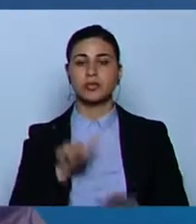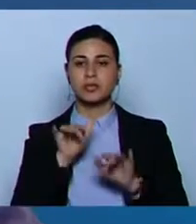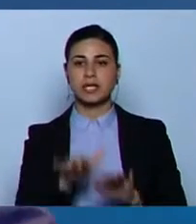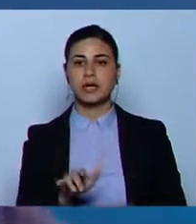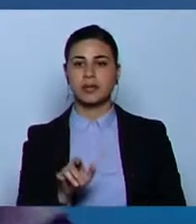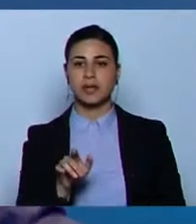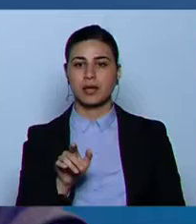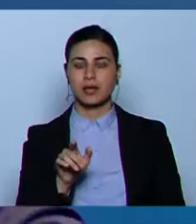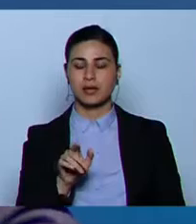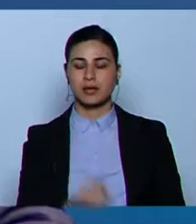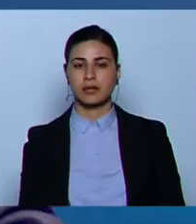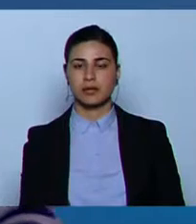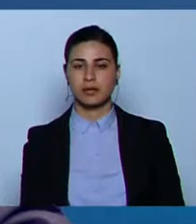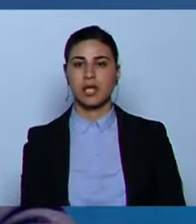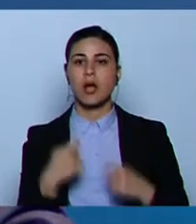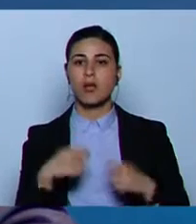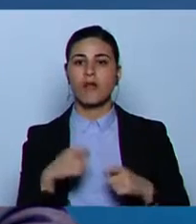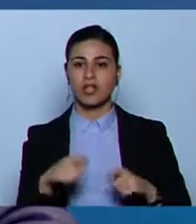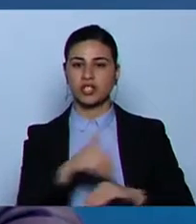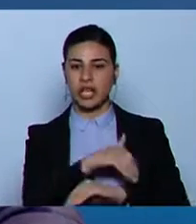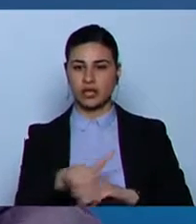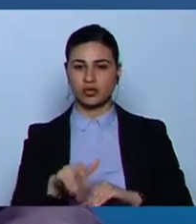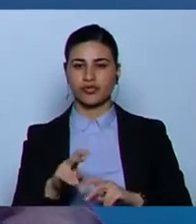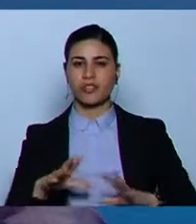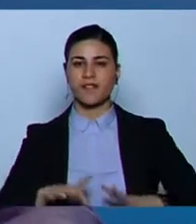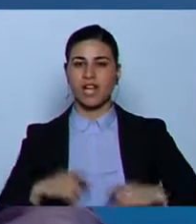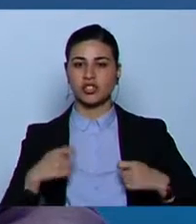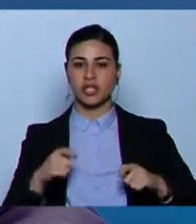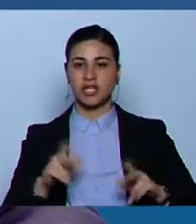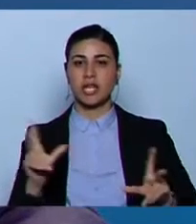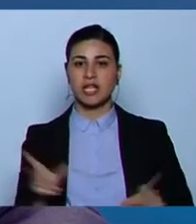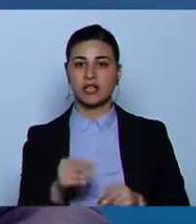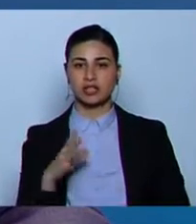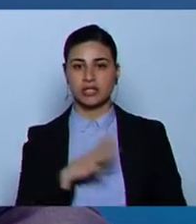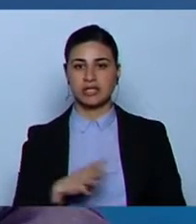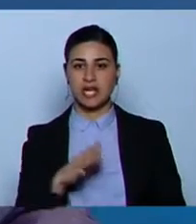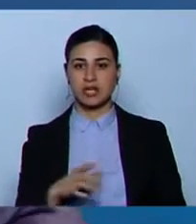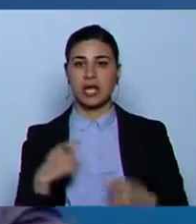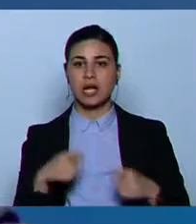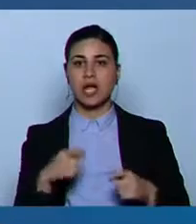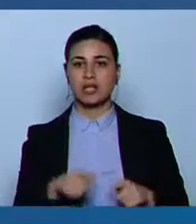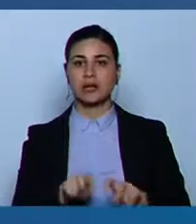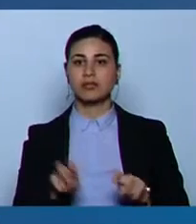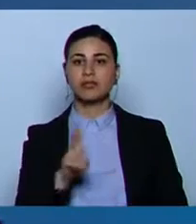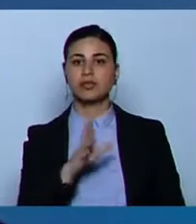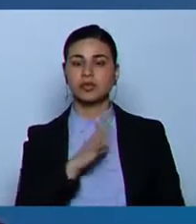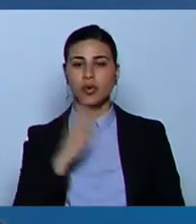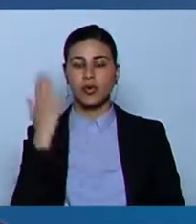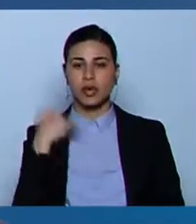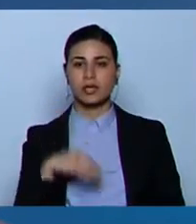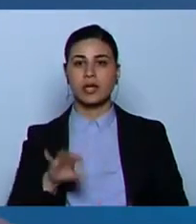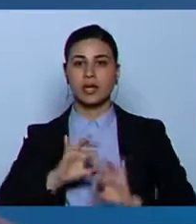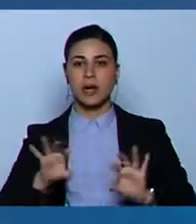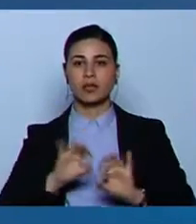რომ გარე მოვაჭრებმა გადაარჩინეს საქართველო გარე მოვაჭრებმა როდესაც